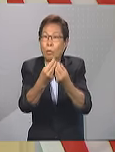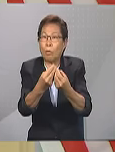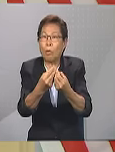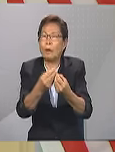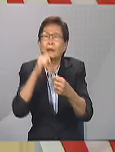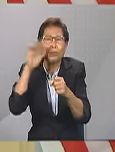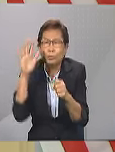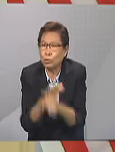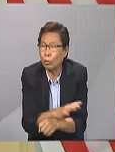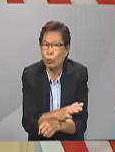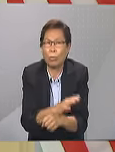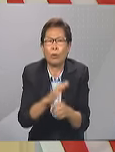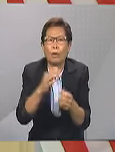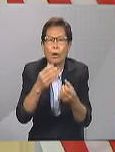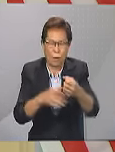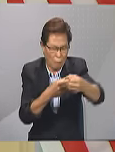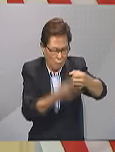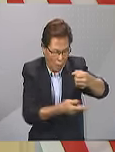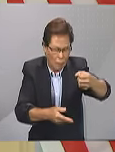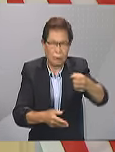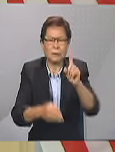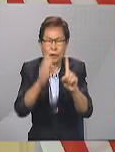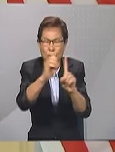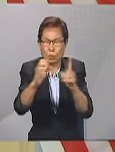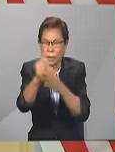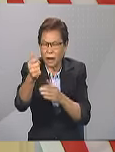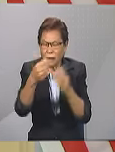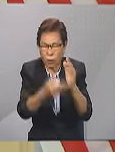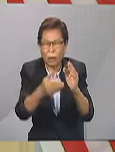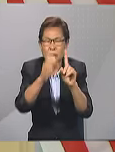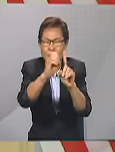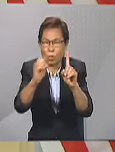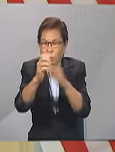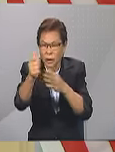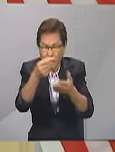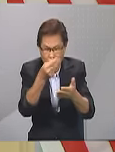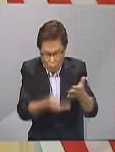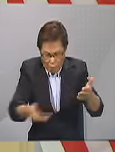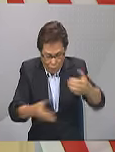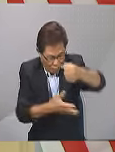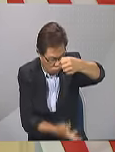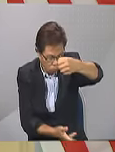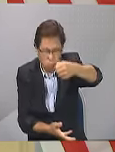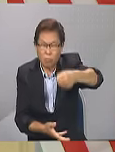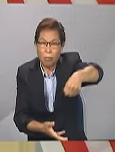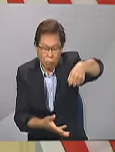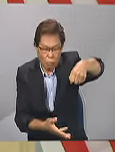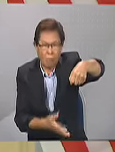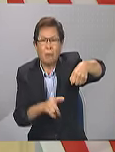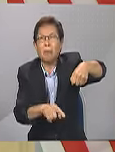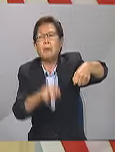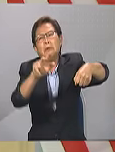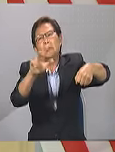tidak mencukupi honornya sepatunya 100 Tibet yang dipilih yang dilakukan ada